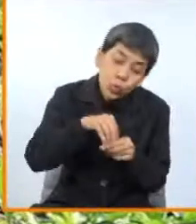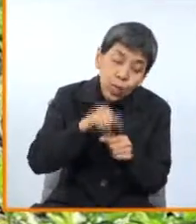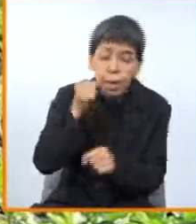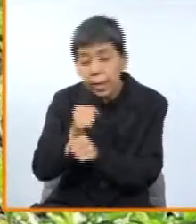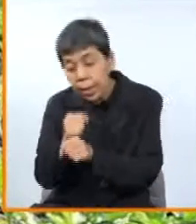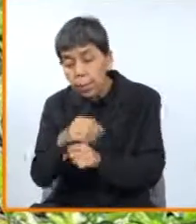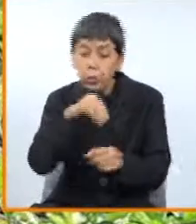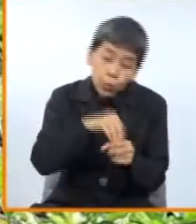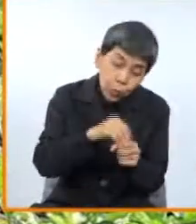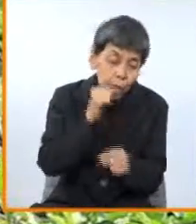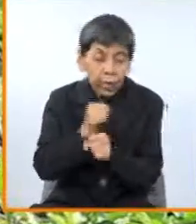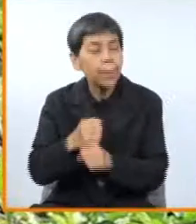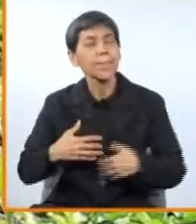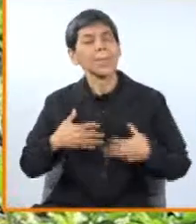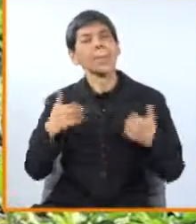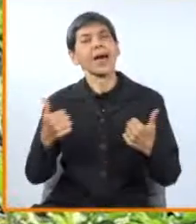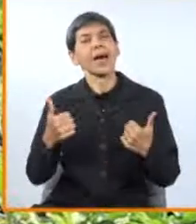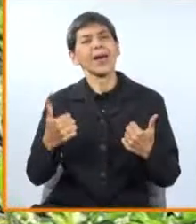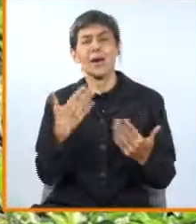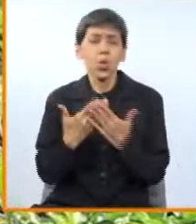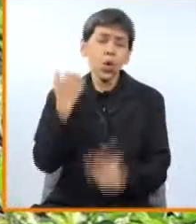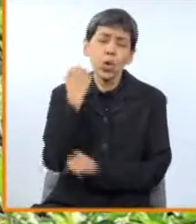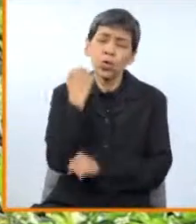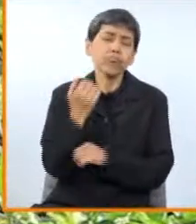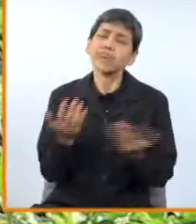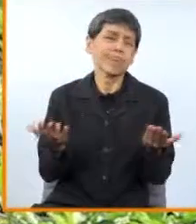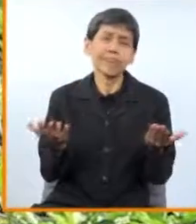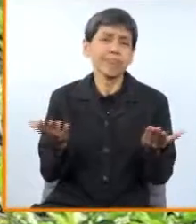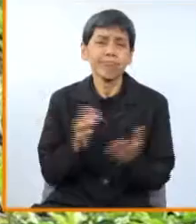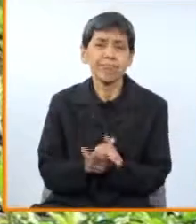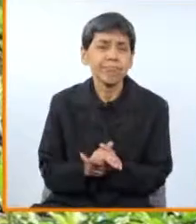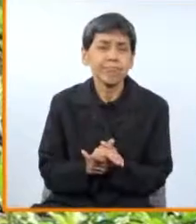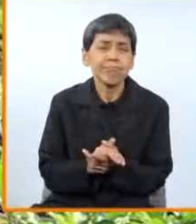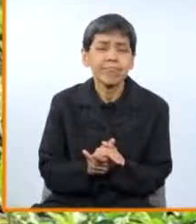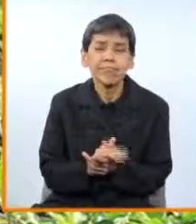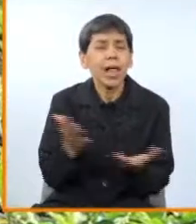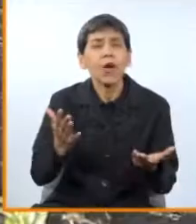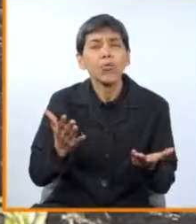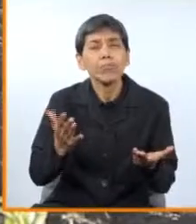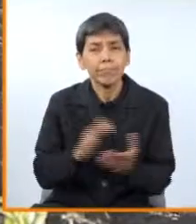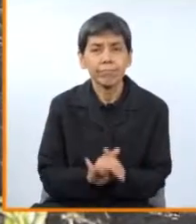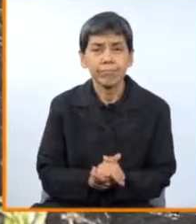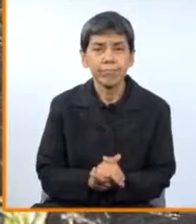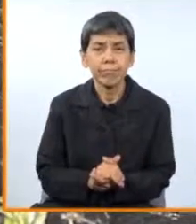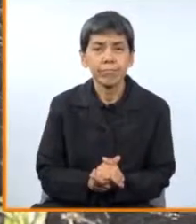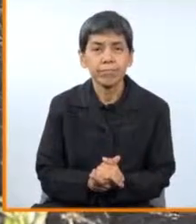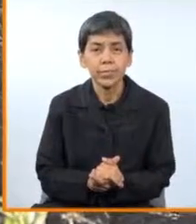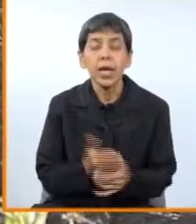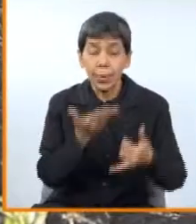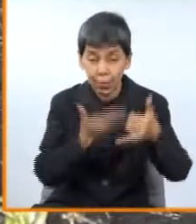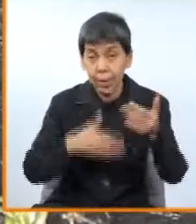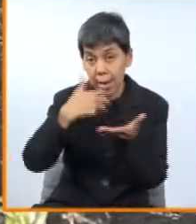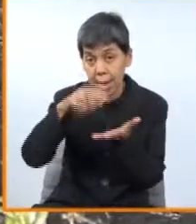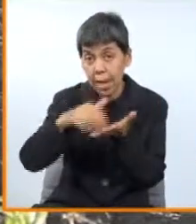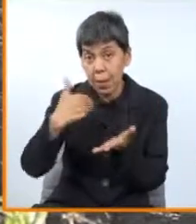ซีเรียสอะไรแล้วเราก็สบายใจรวยจนมันก็ไม่มีใครเอาไปได้หรอก ลุงช่องยังเล่า